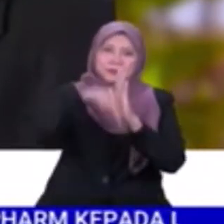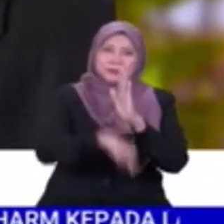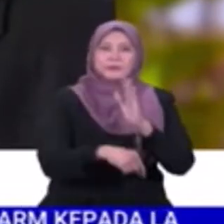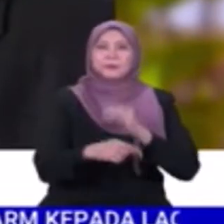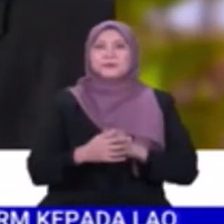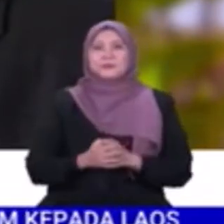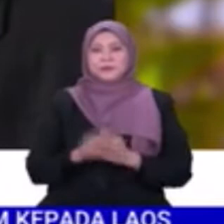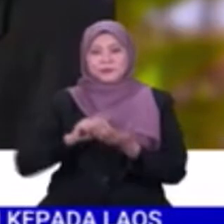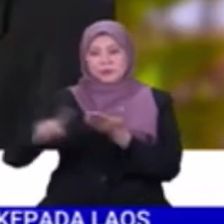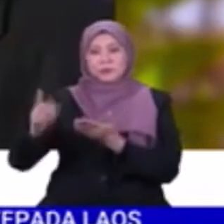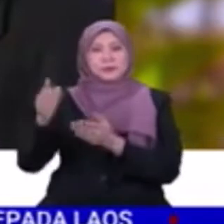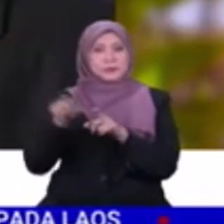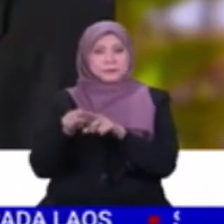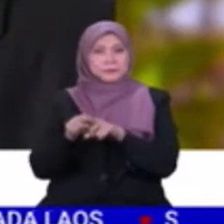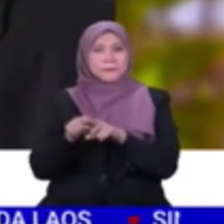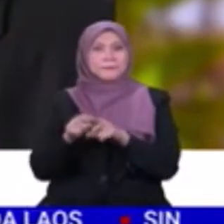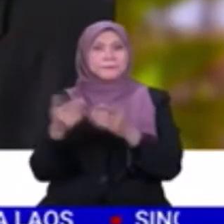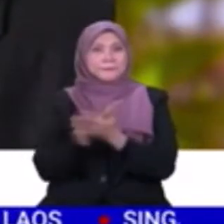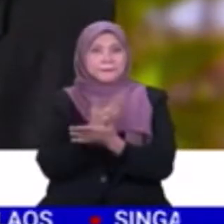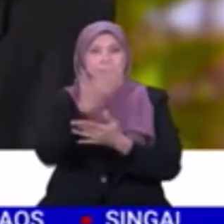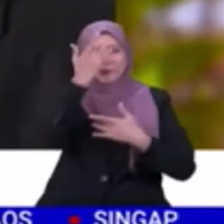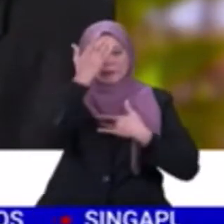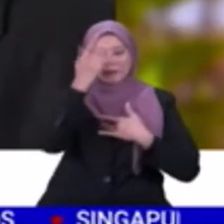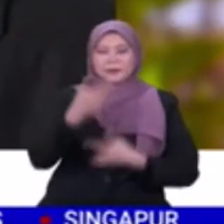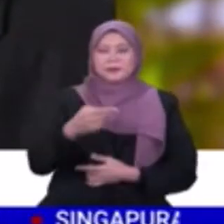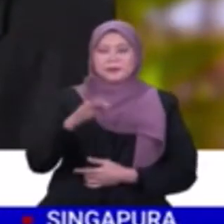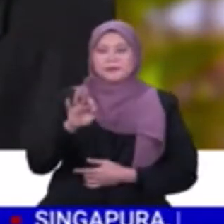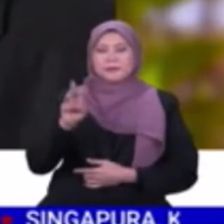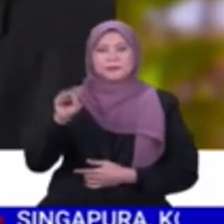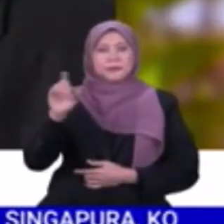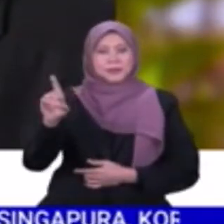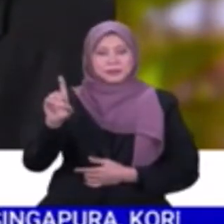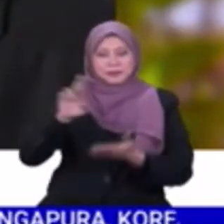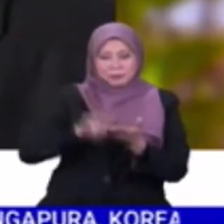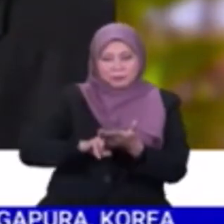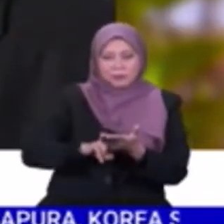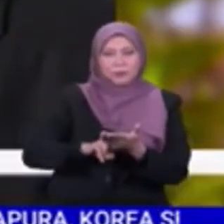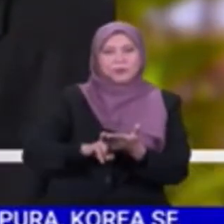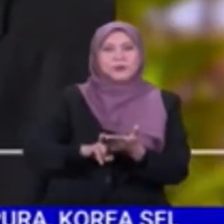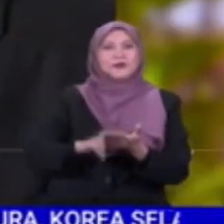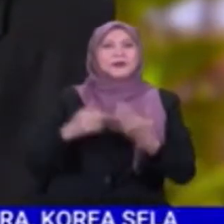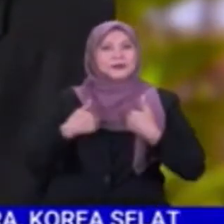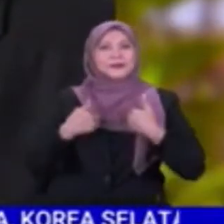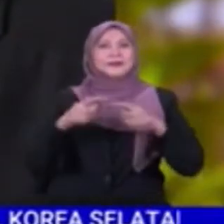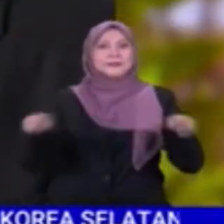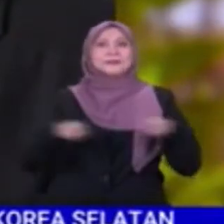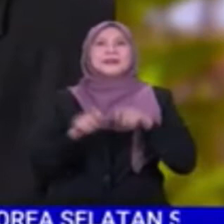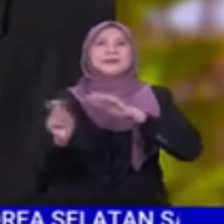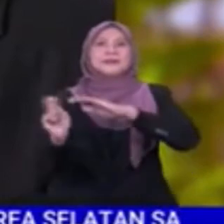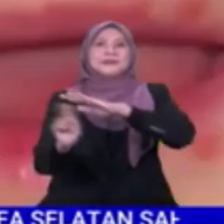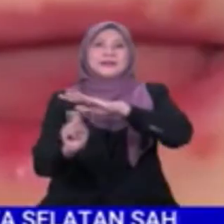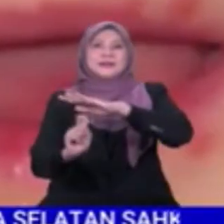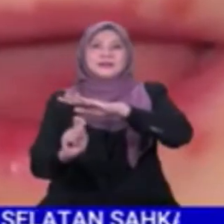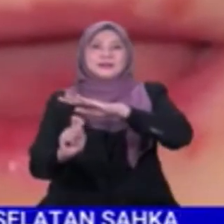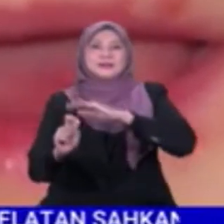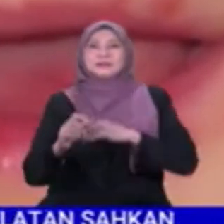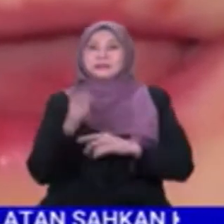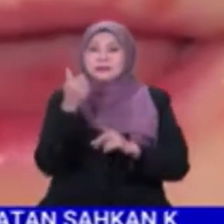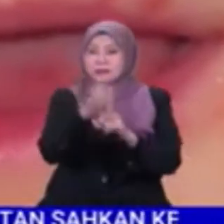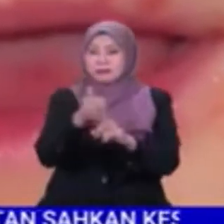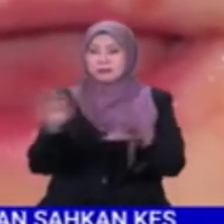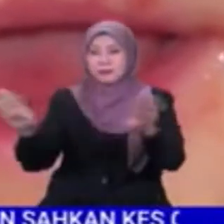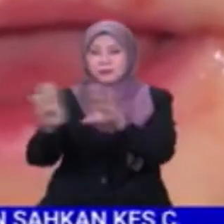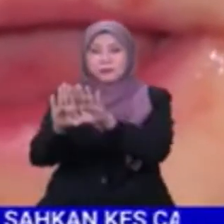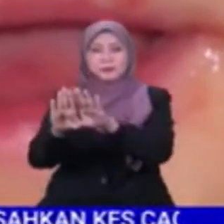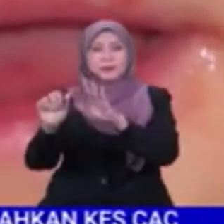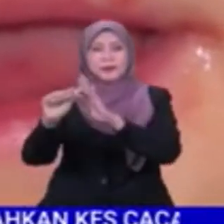KTP pada minggu yang sama satu babak baru Hei fmd Telah dilaporkan melibatkan sebuah taska taska berkenaan telah di arah